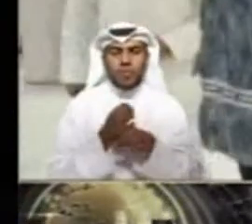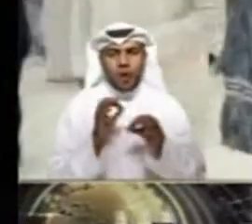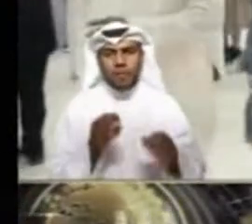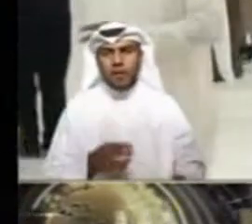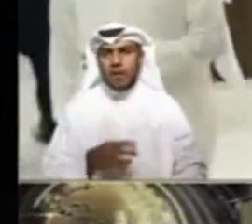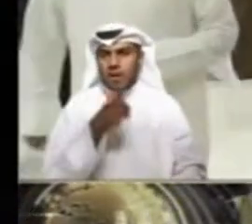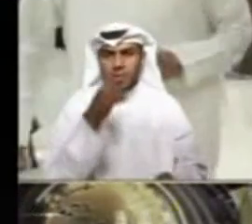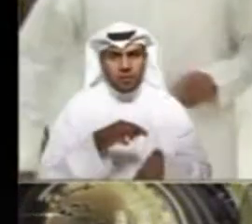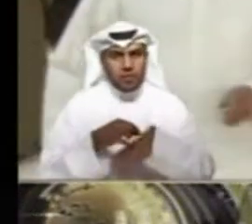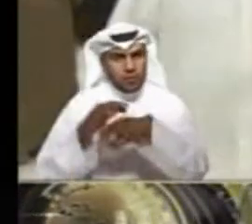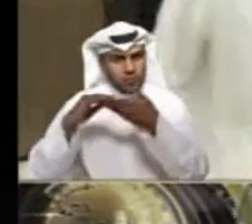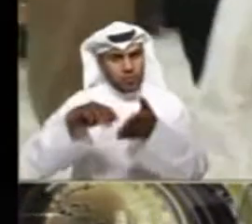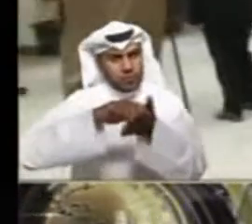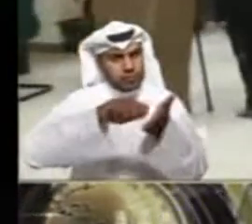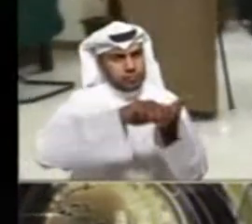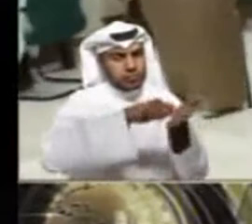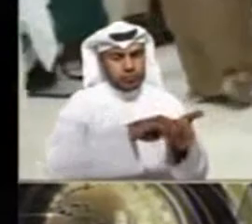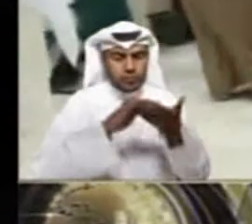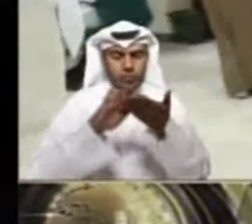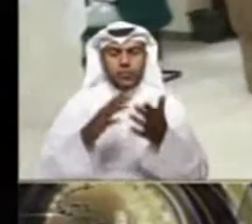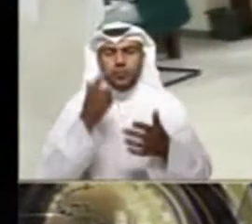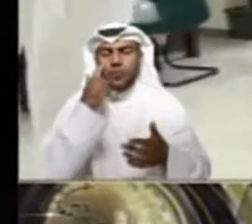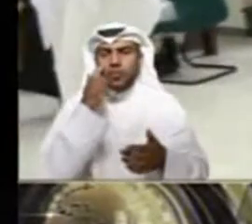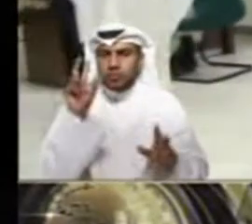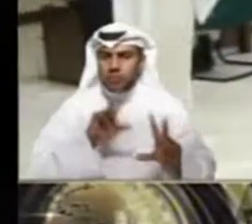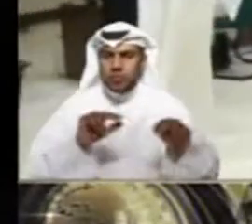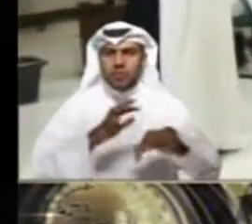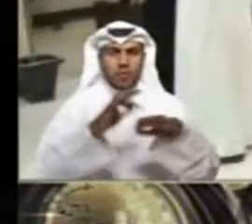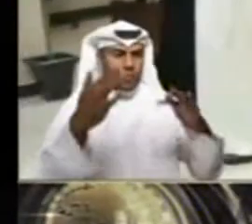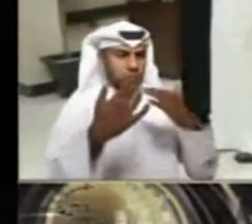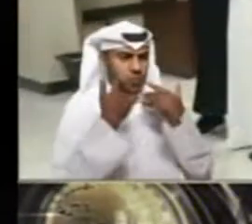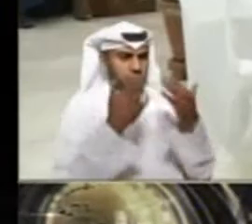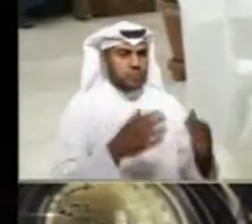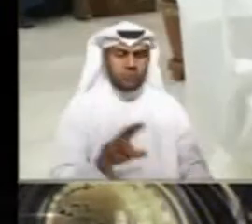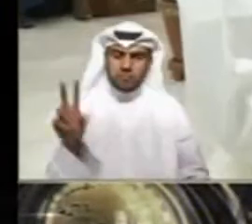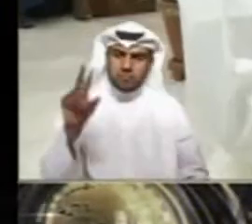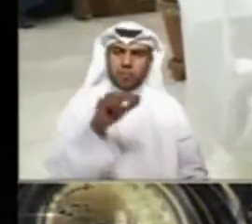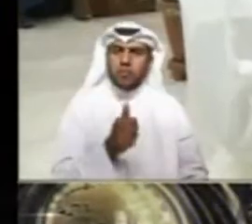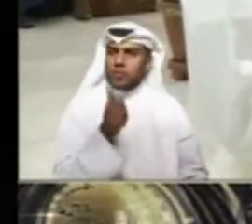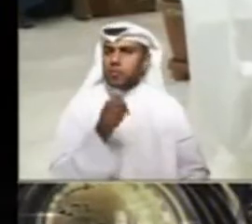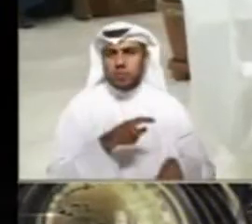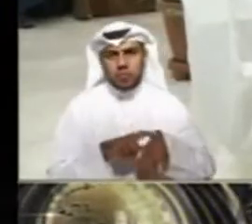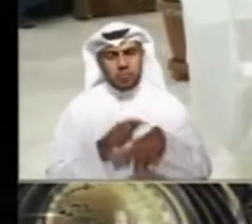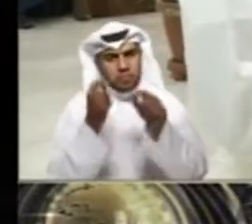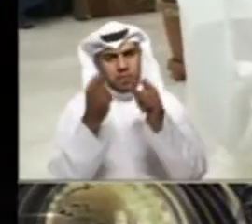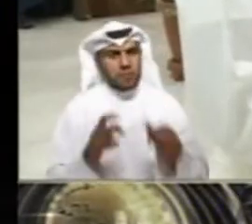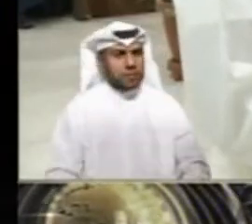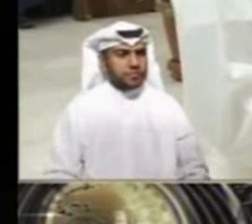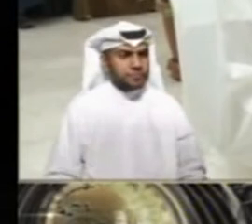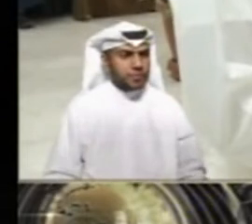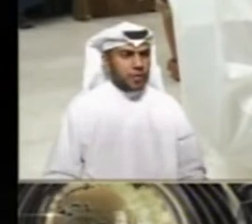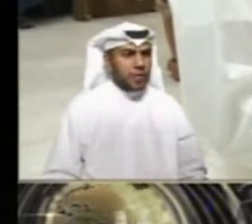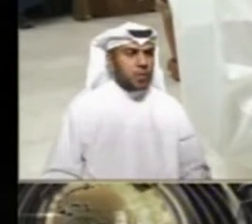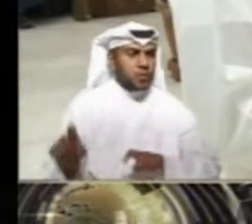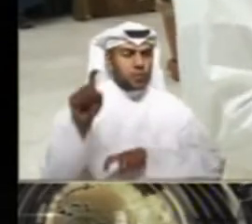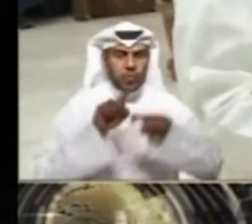باستقبال طلبات التعويض، وكانت متناسبة مع الأعداد التي راجعت لجنة التعويضات، وسادت